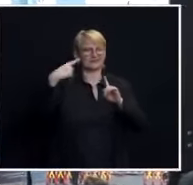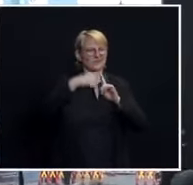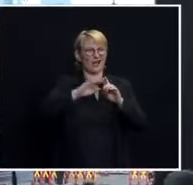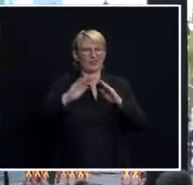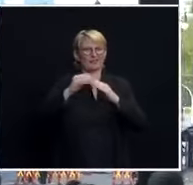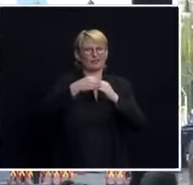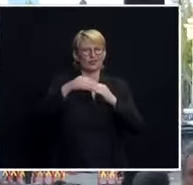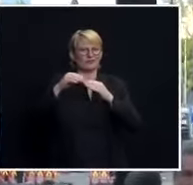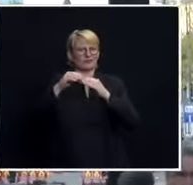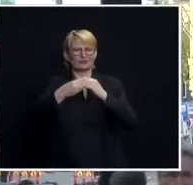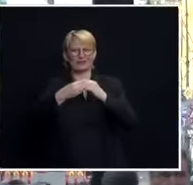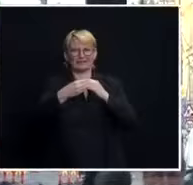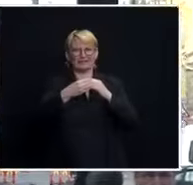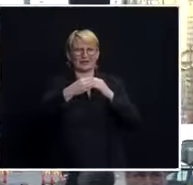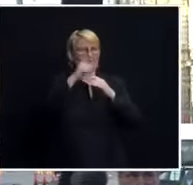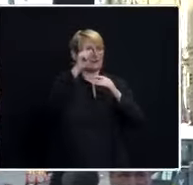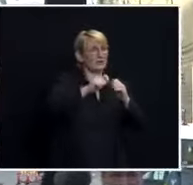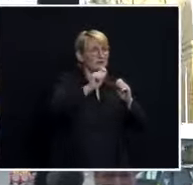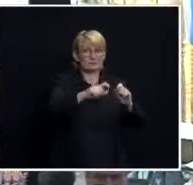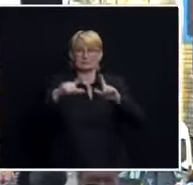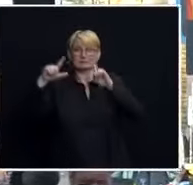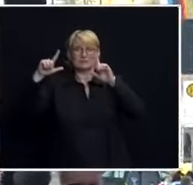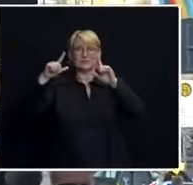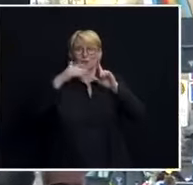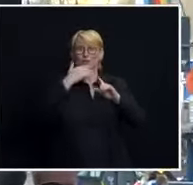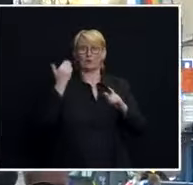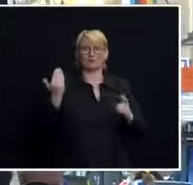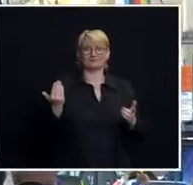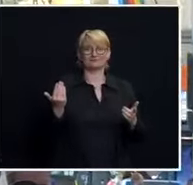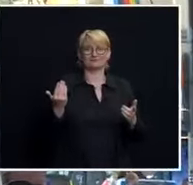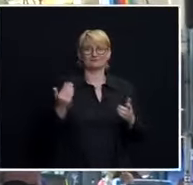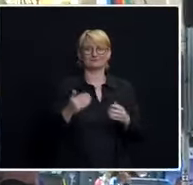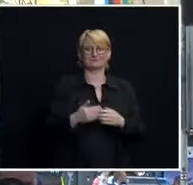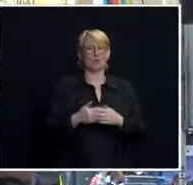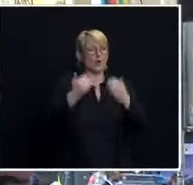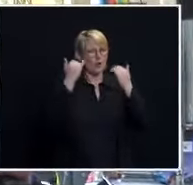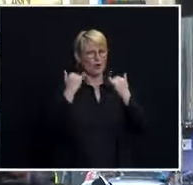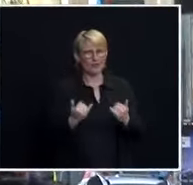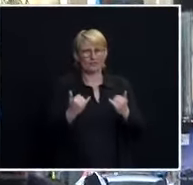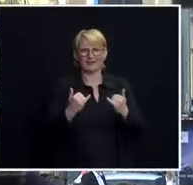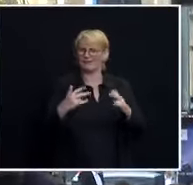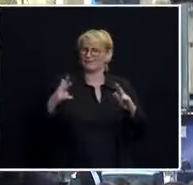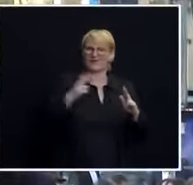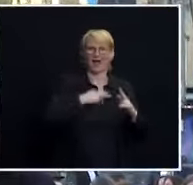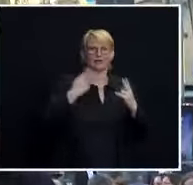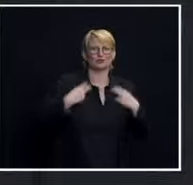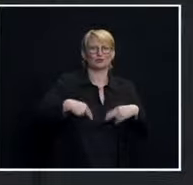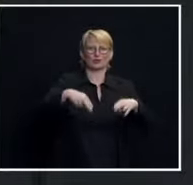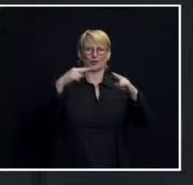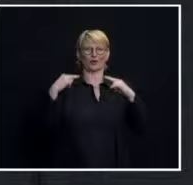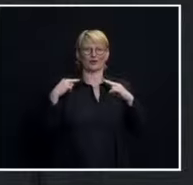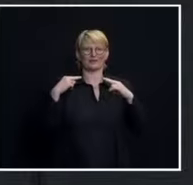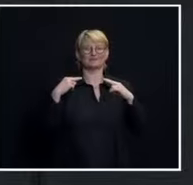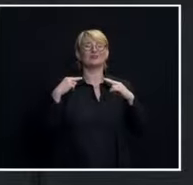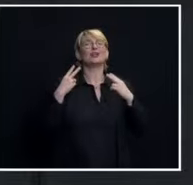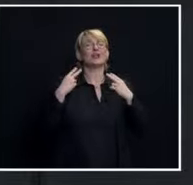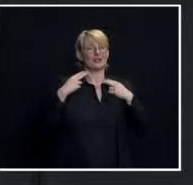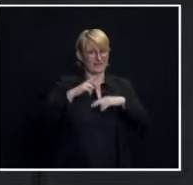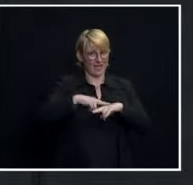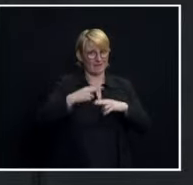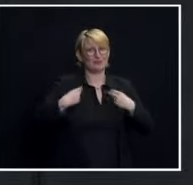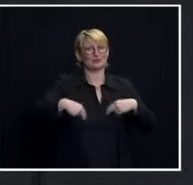hinter Zahlen verschwunden sind. Heute sind sie zurückgekehrt, die Rückkehr der